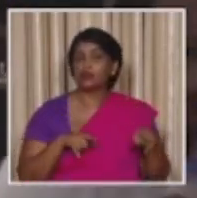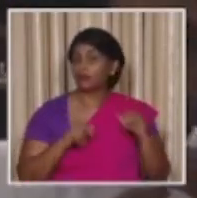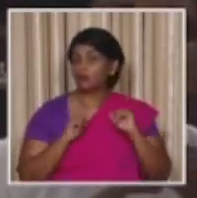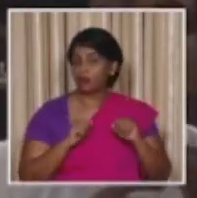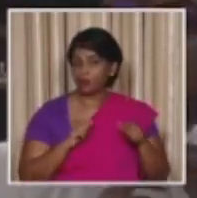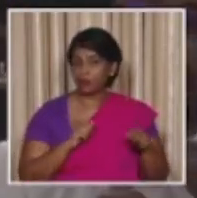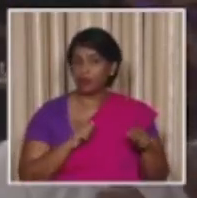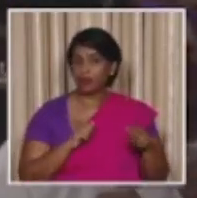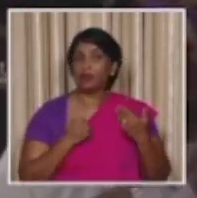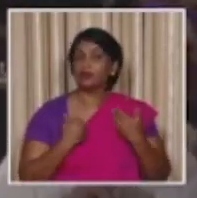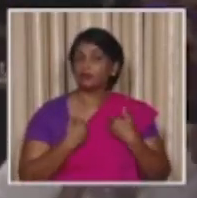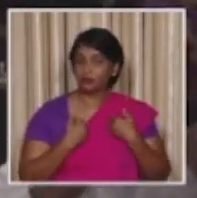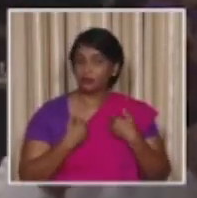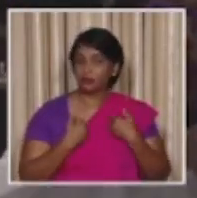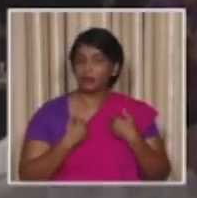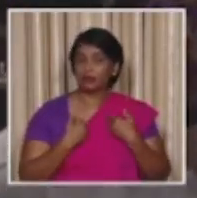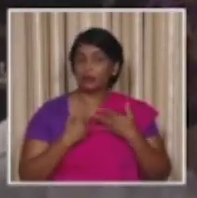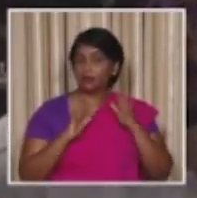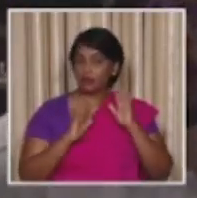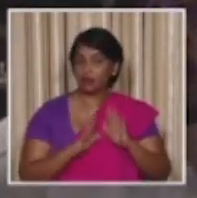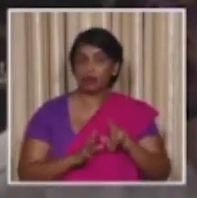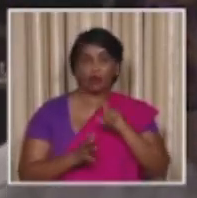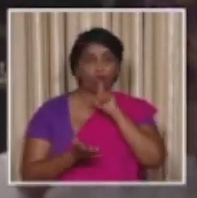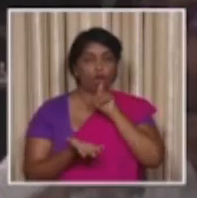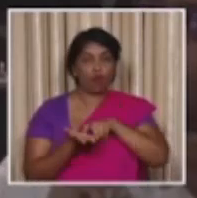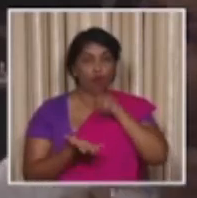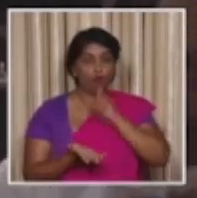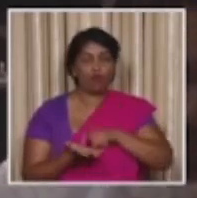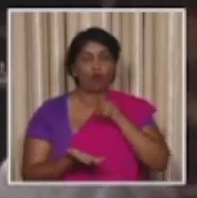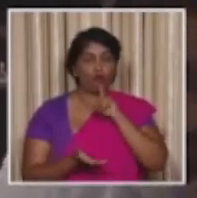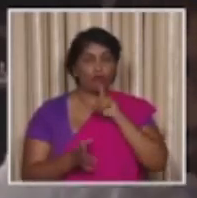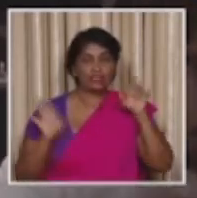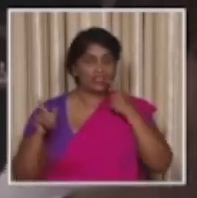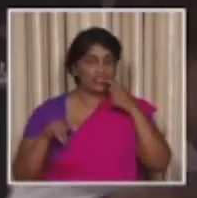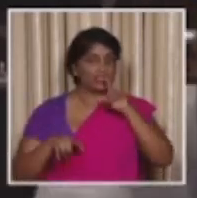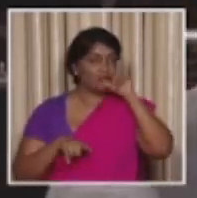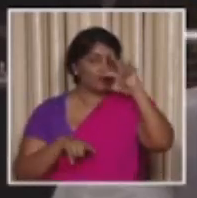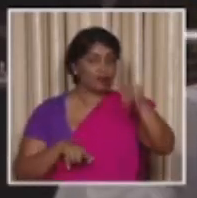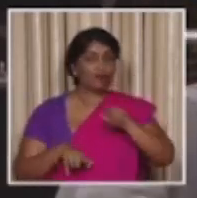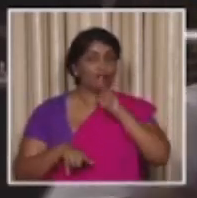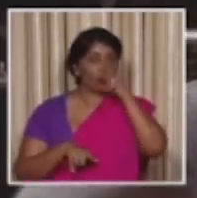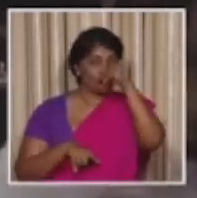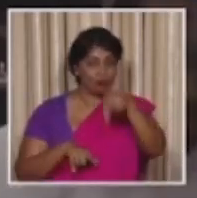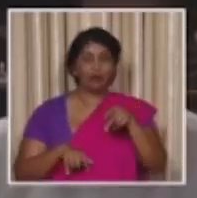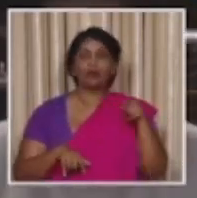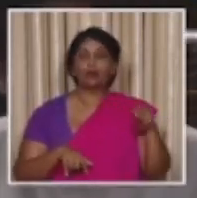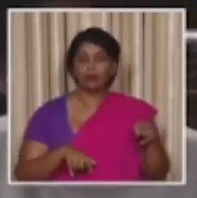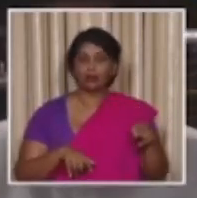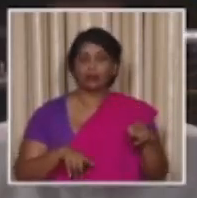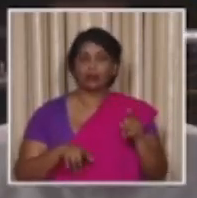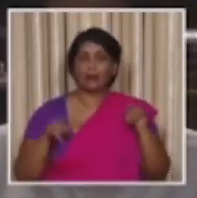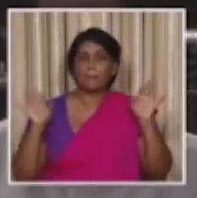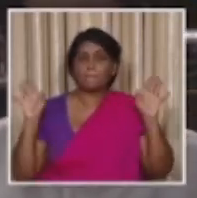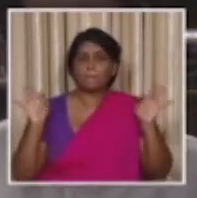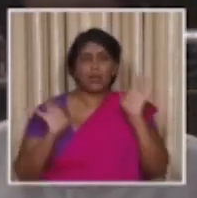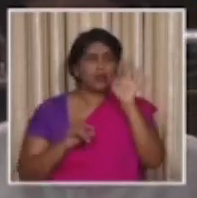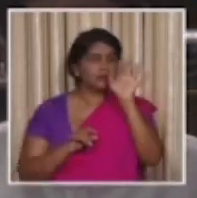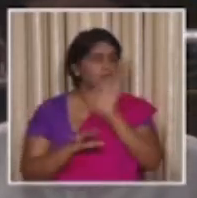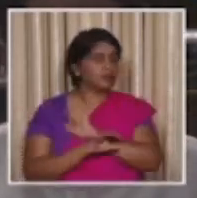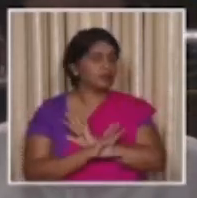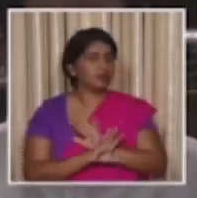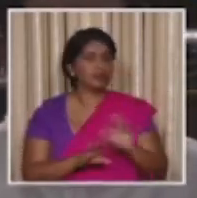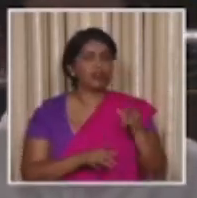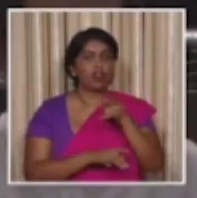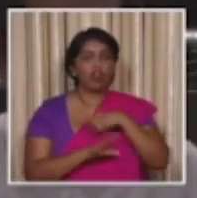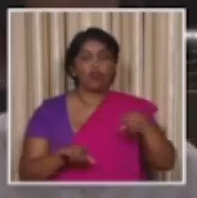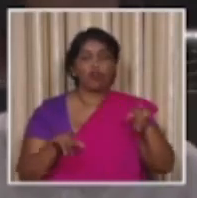මොකද්ද? අපිට බිහි වෙලා තියෙන කොක්කු, මේ කොක්කු සමූහයක් ඉන්නවා. එකම මැස්සෙක්වත් මේ මැස්සෝ ටික